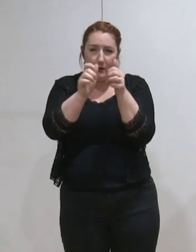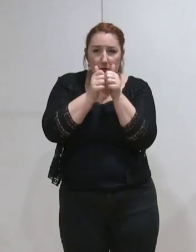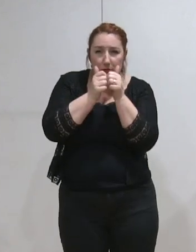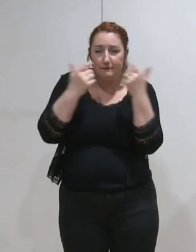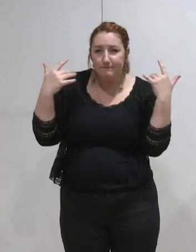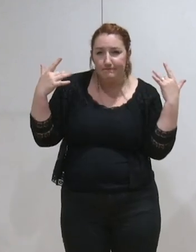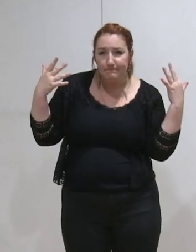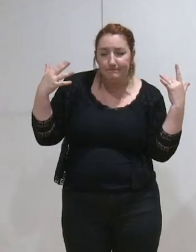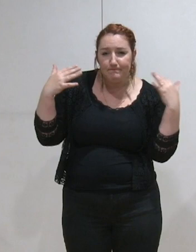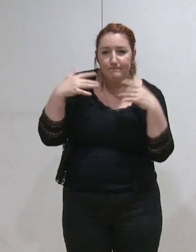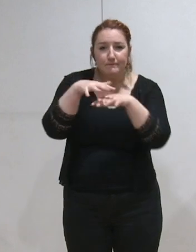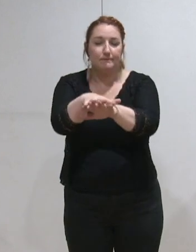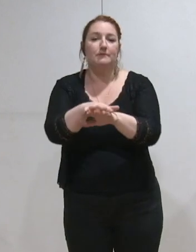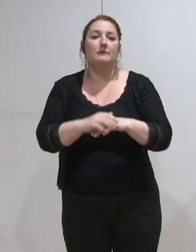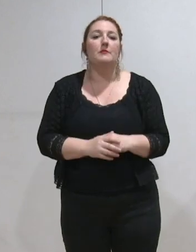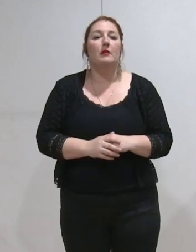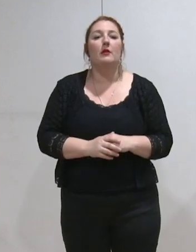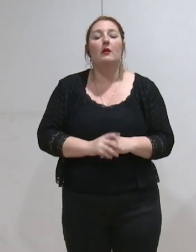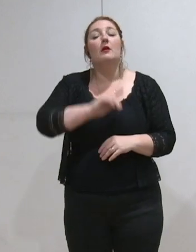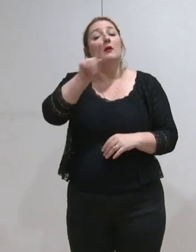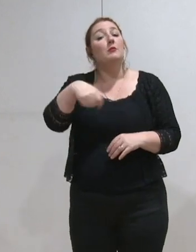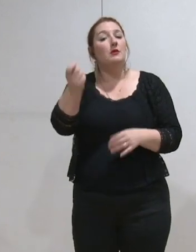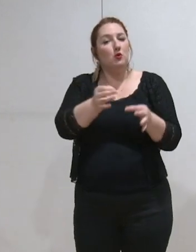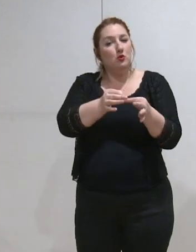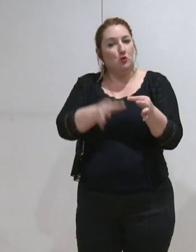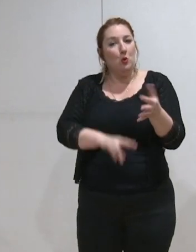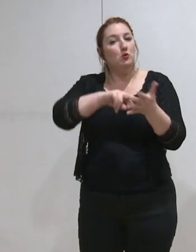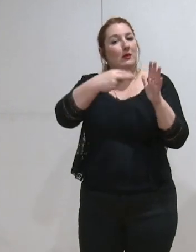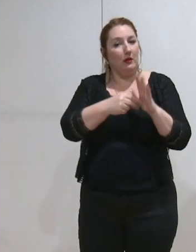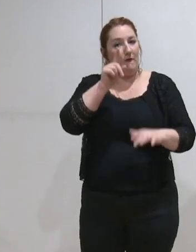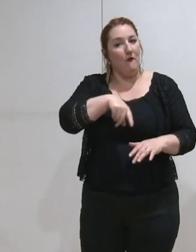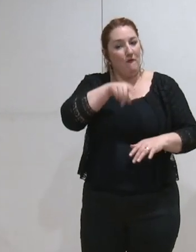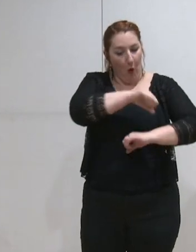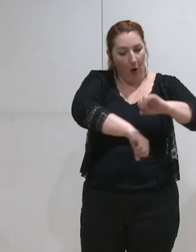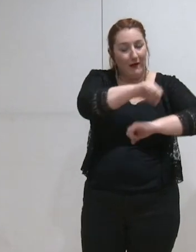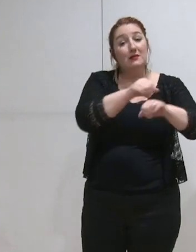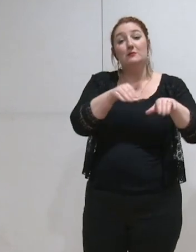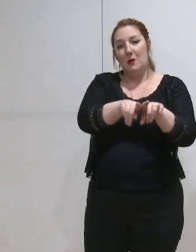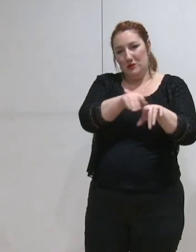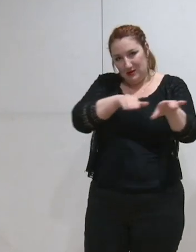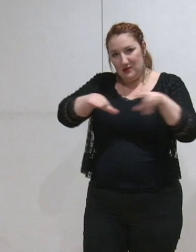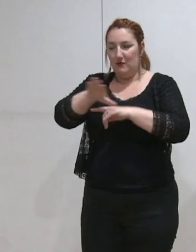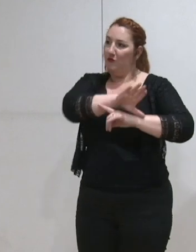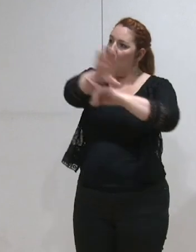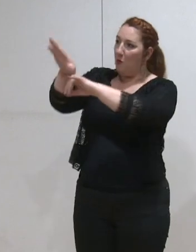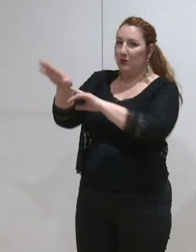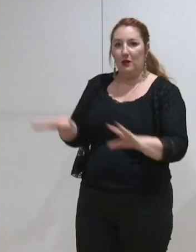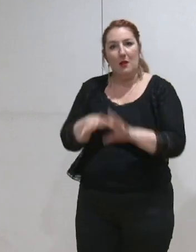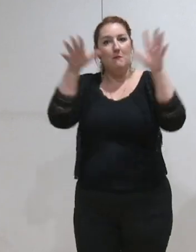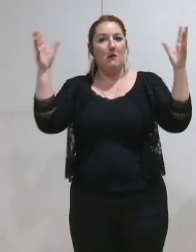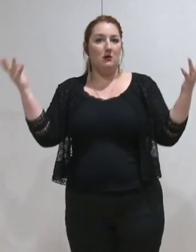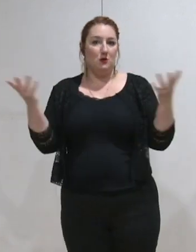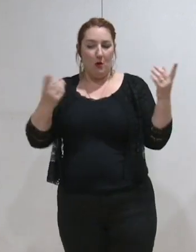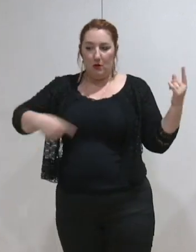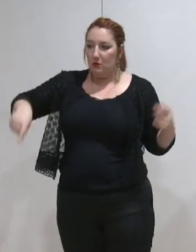œuvre il est important de démontrer collectivement que les élus municipaux ont pris la mesure des